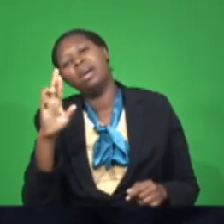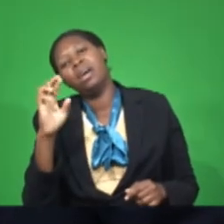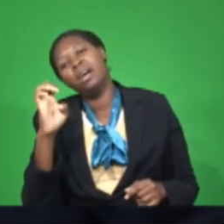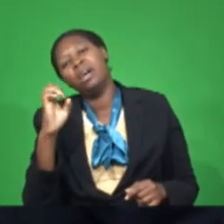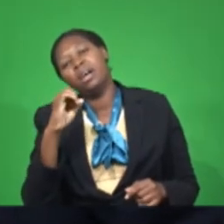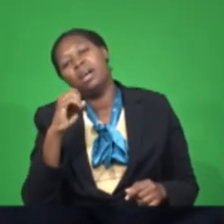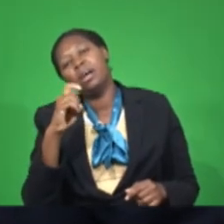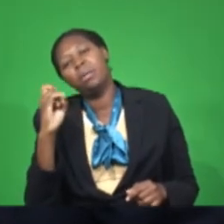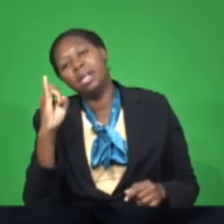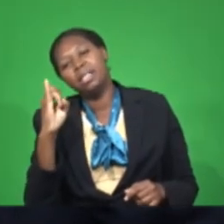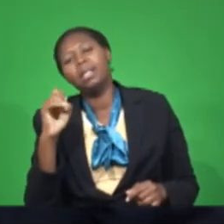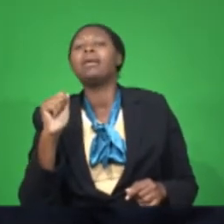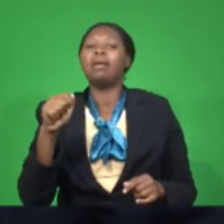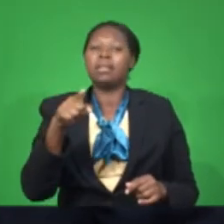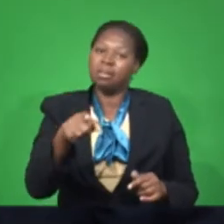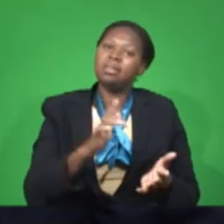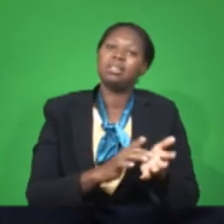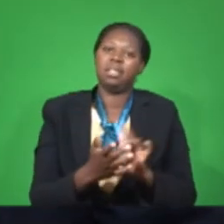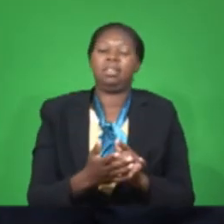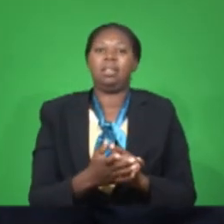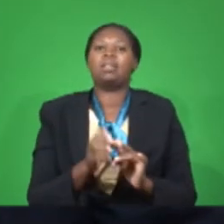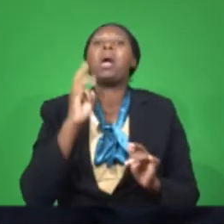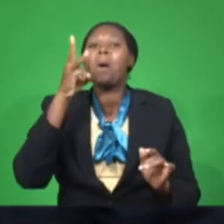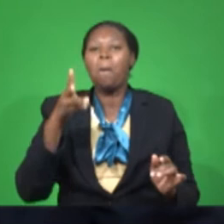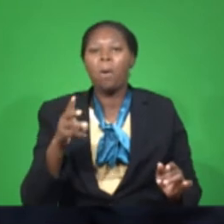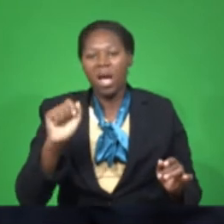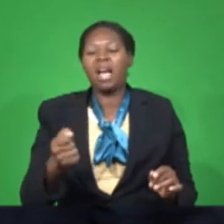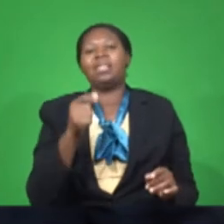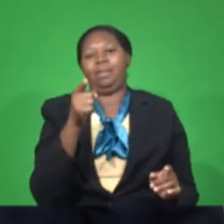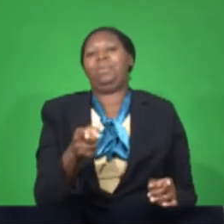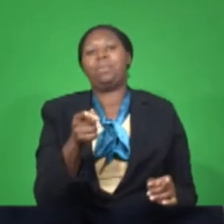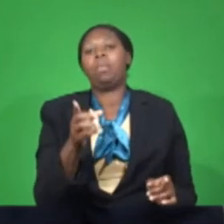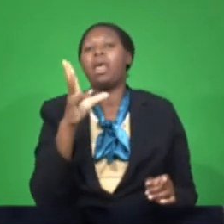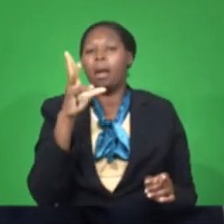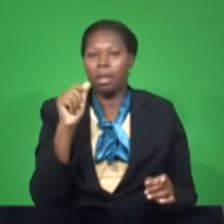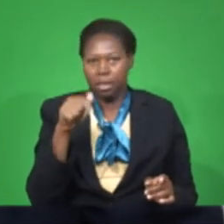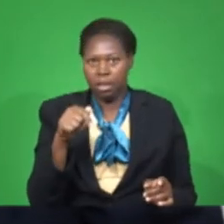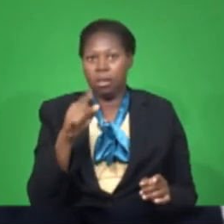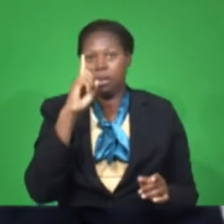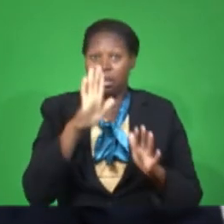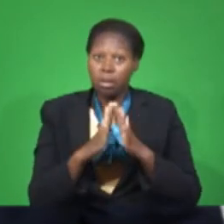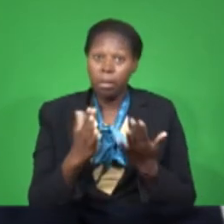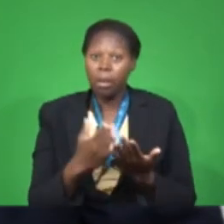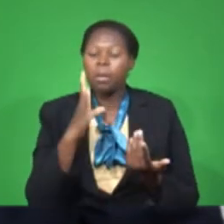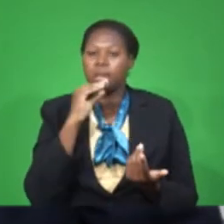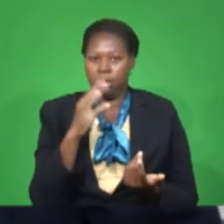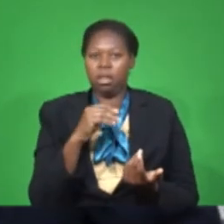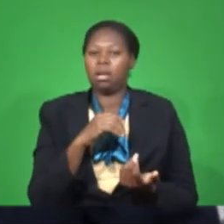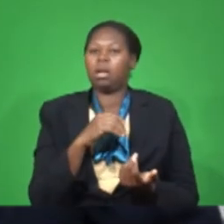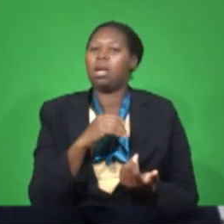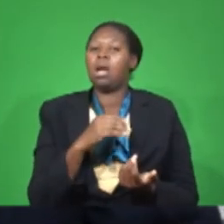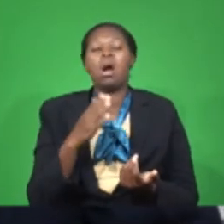ndiye kuti pari kunzi nebhaibheri ani nani anotenda chero Judha